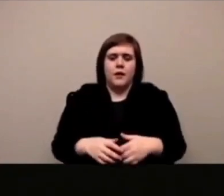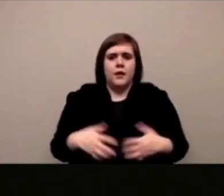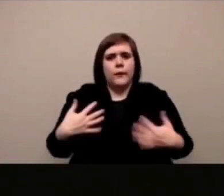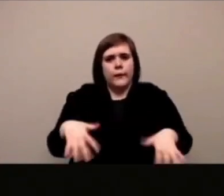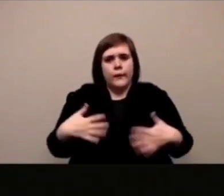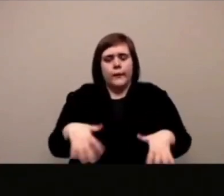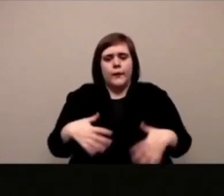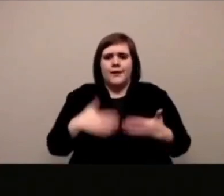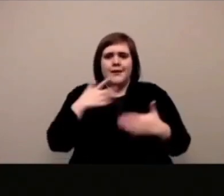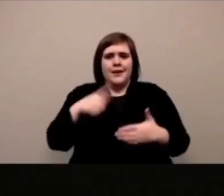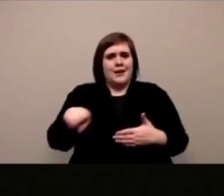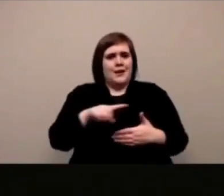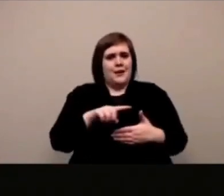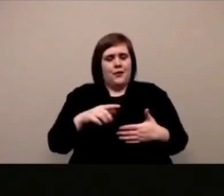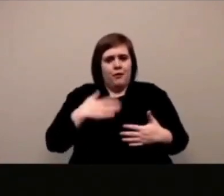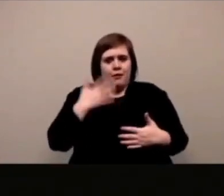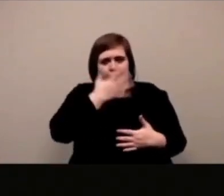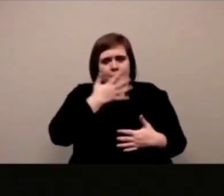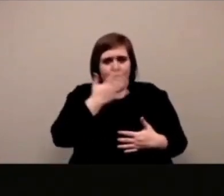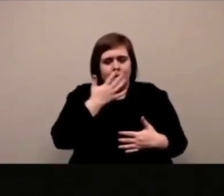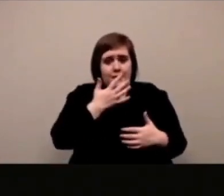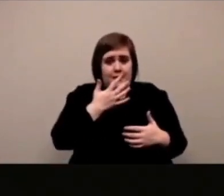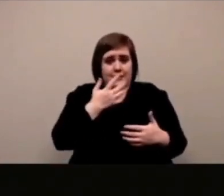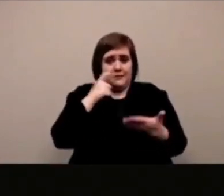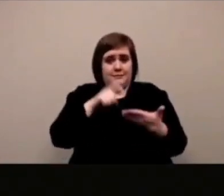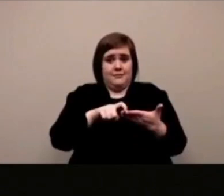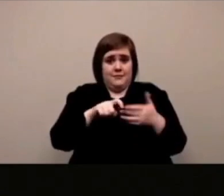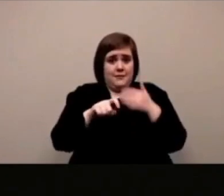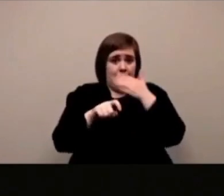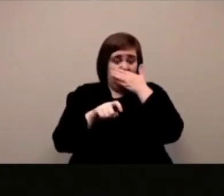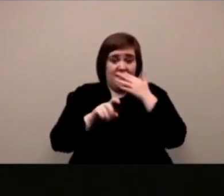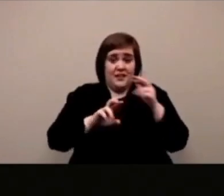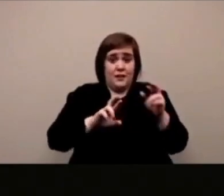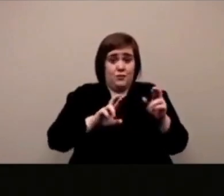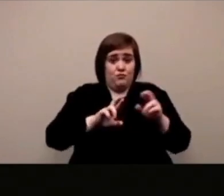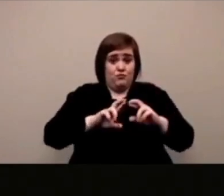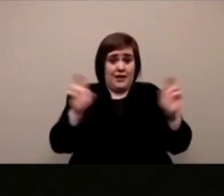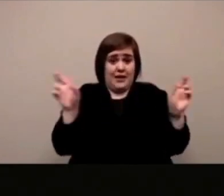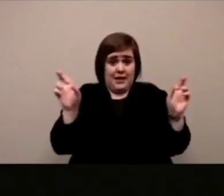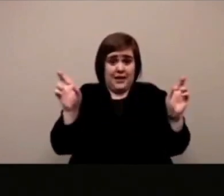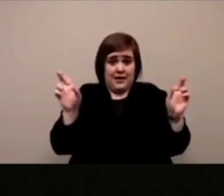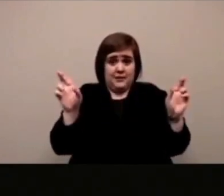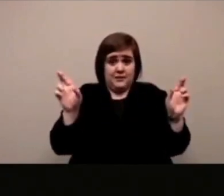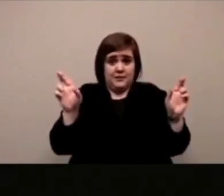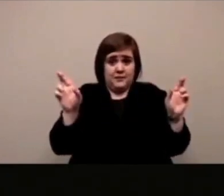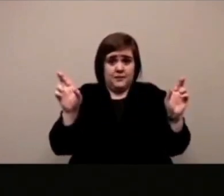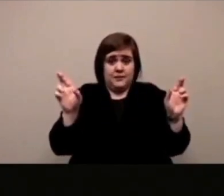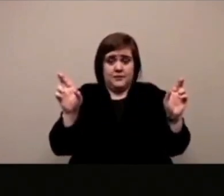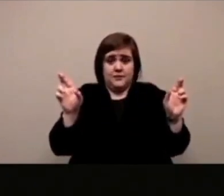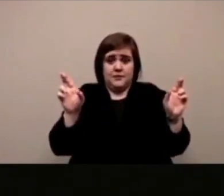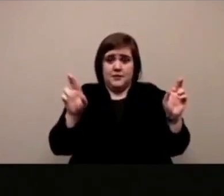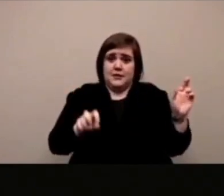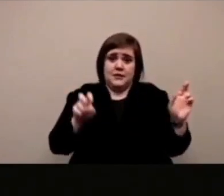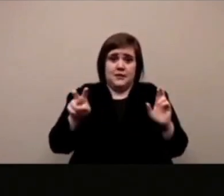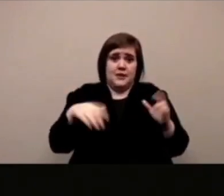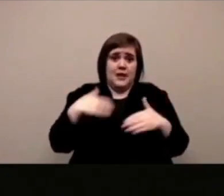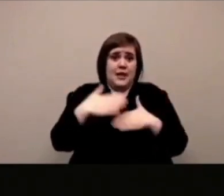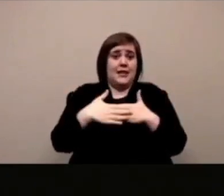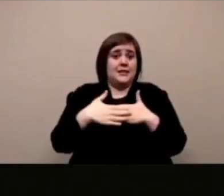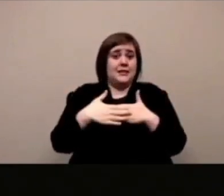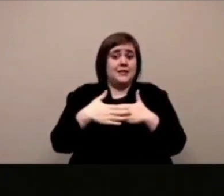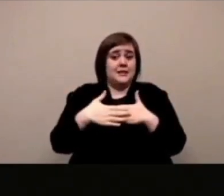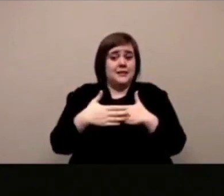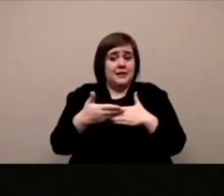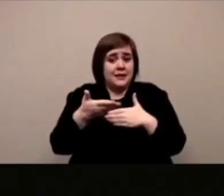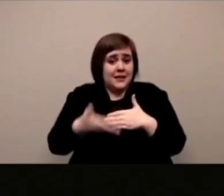はいでは続けていきましょう皆様いろいろありがとうござい